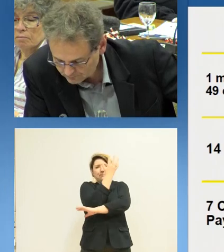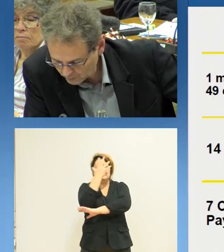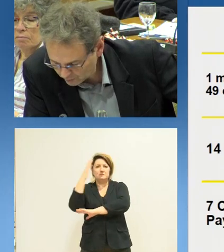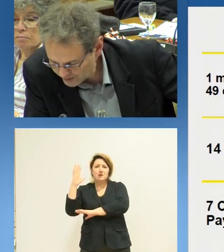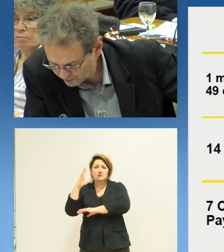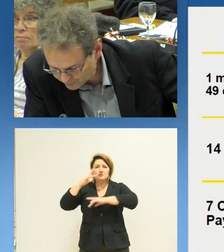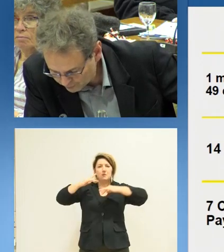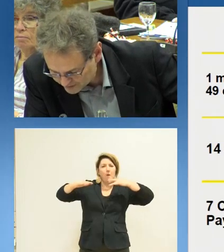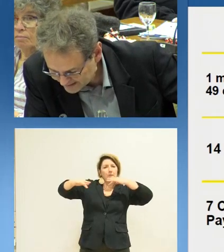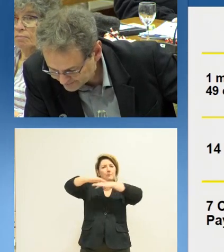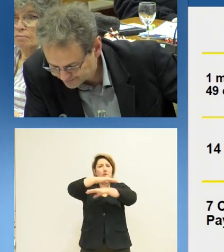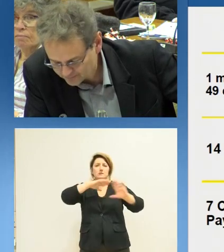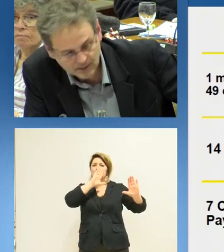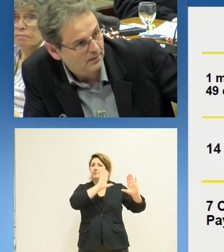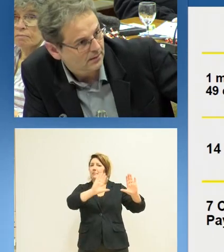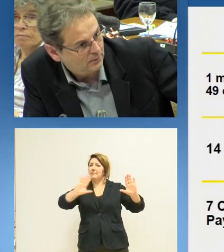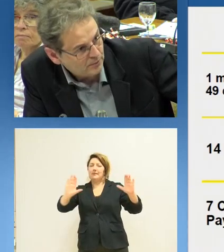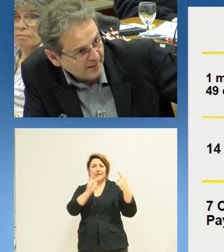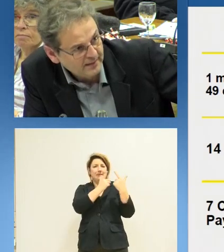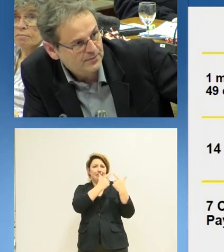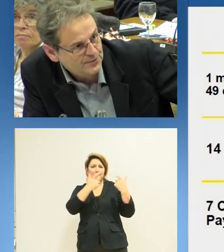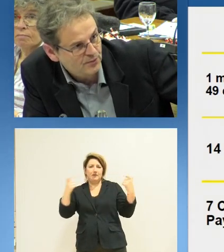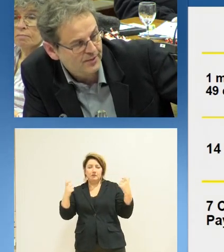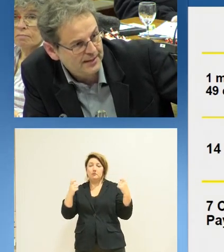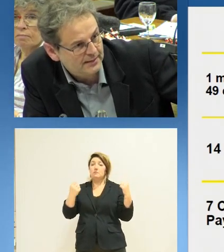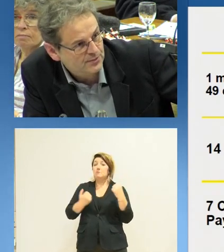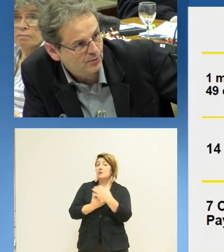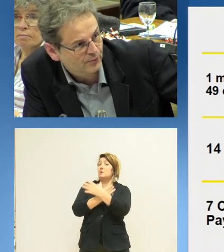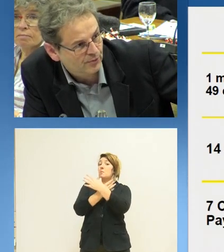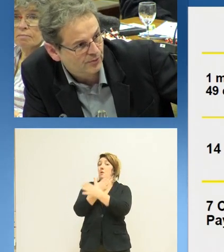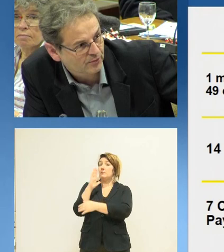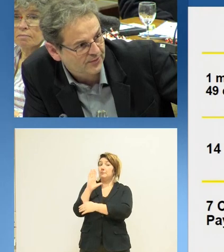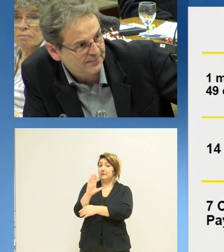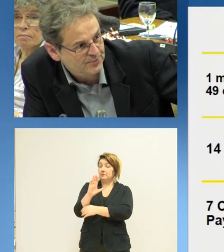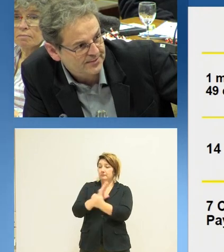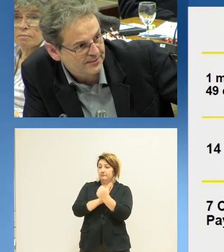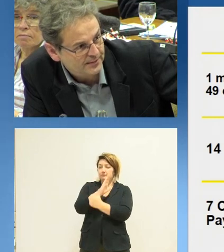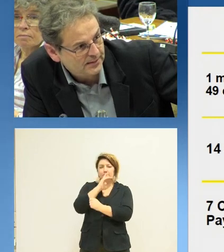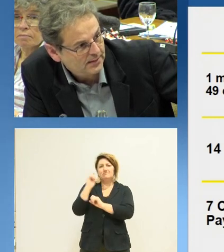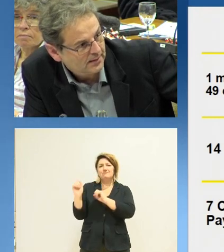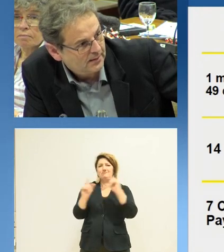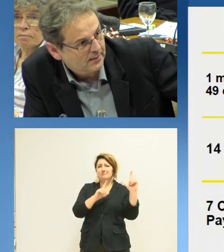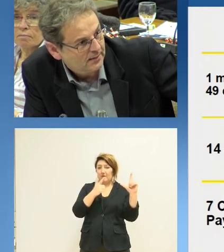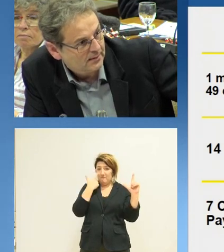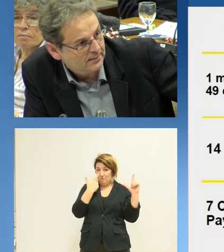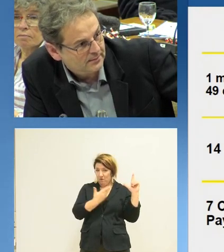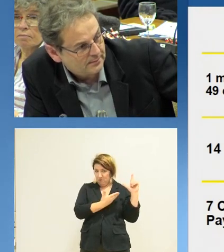au niveau métropolitain d'une part c'est ce que vous voyez sur ceux sur cette diapositive